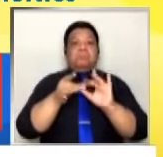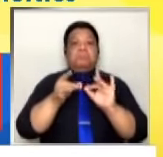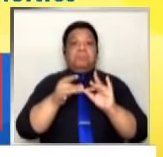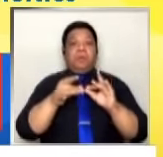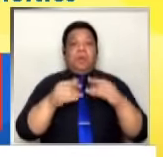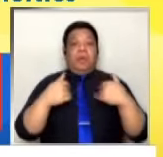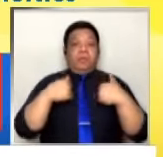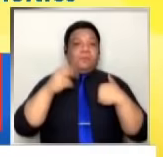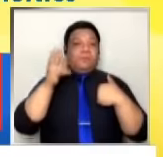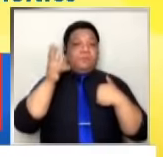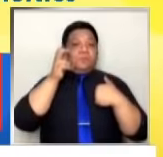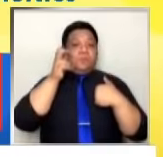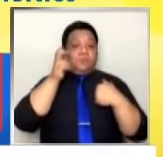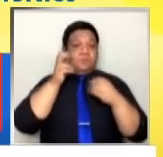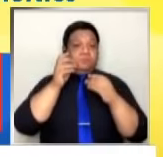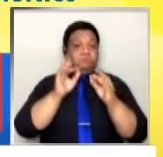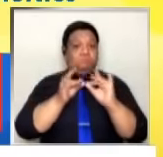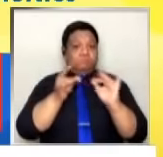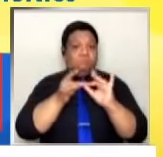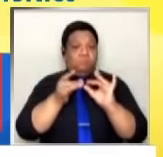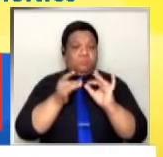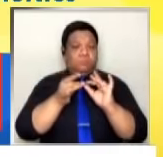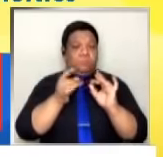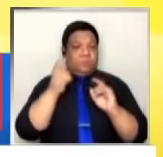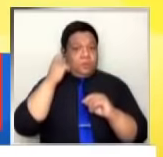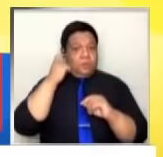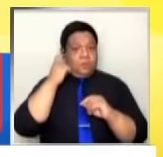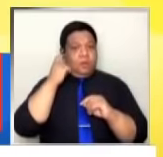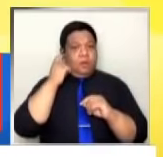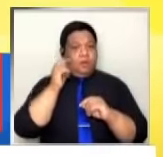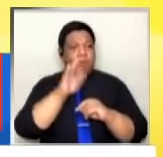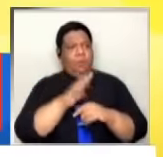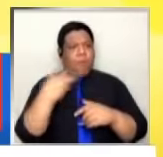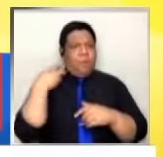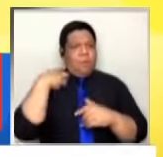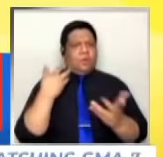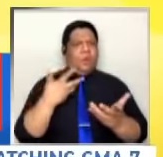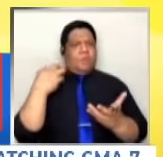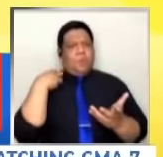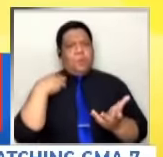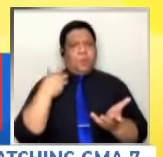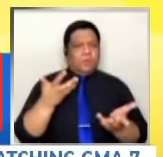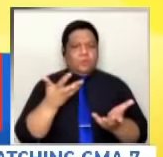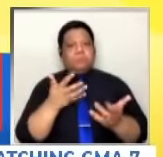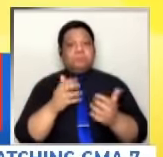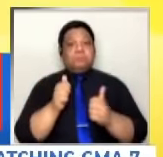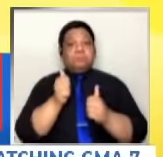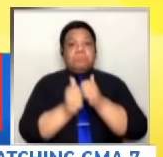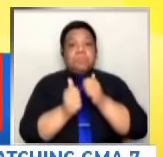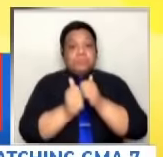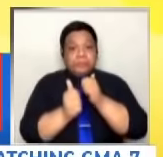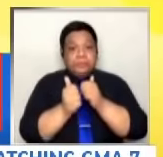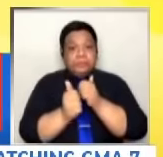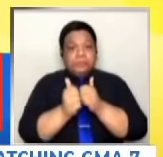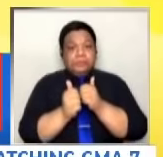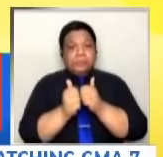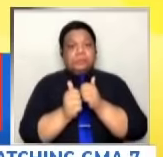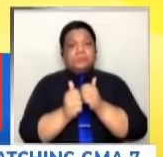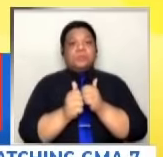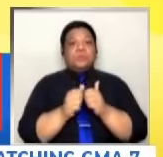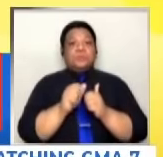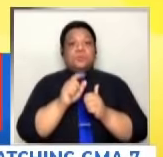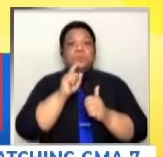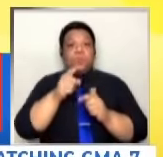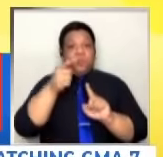nila, ang sabi nila ay yung boss nyo, yung boss nyo. Ibig sabihin, ang possible target